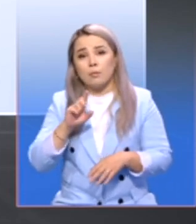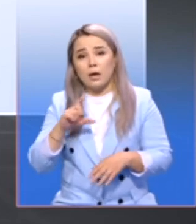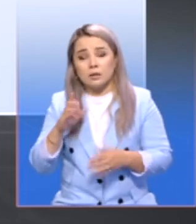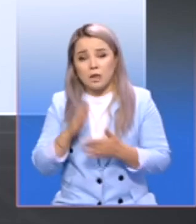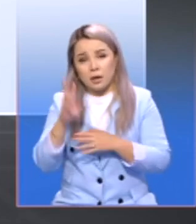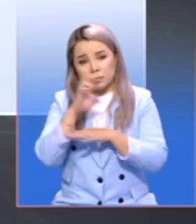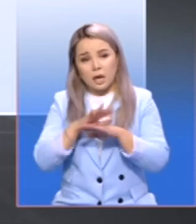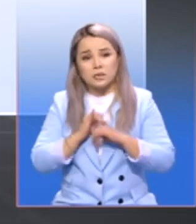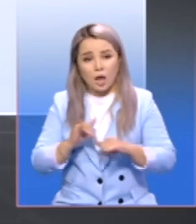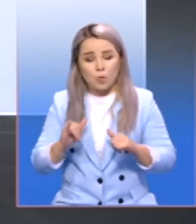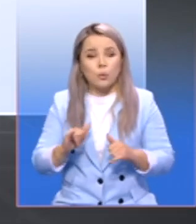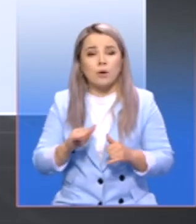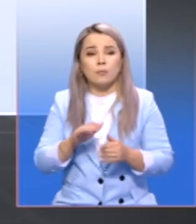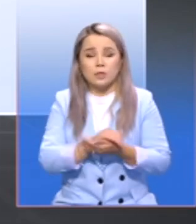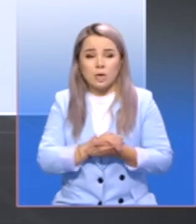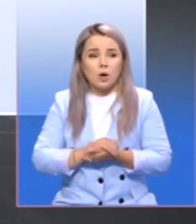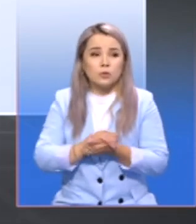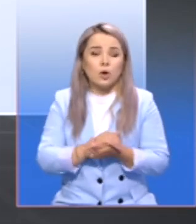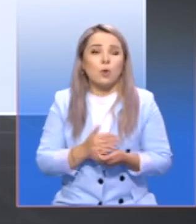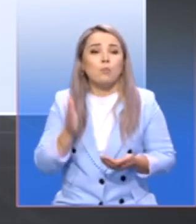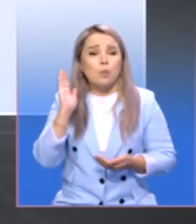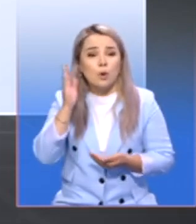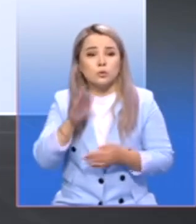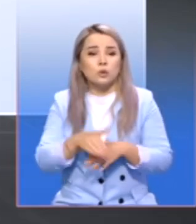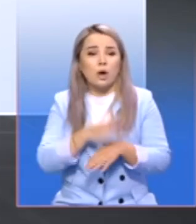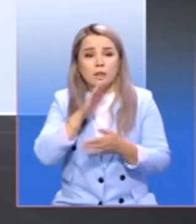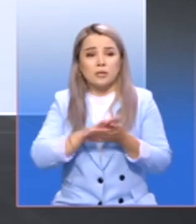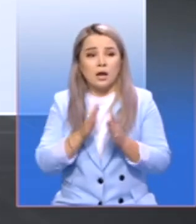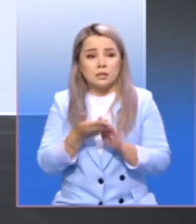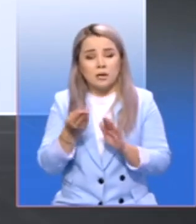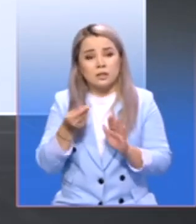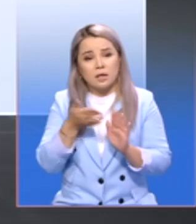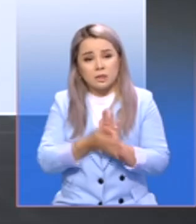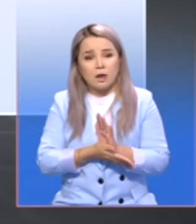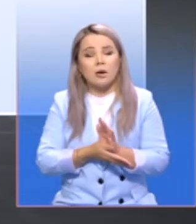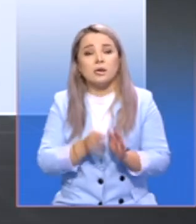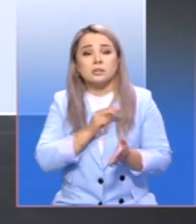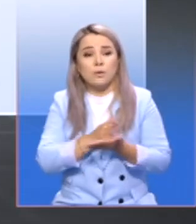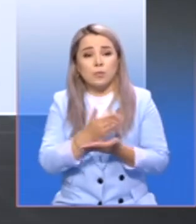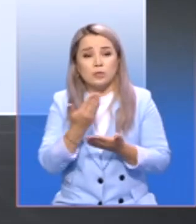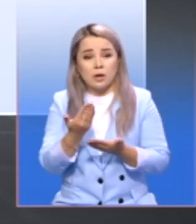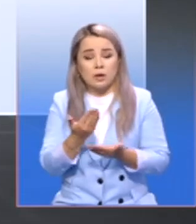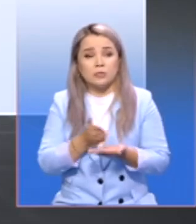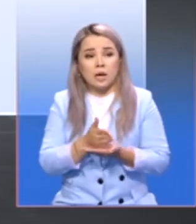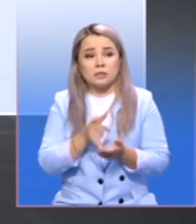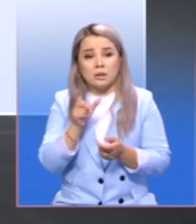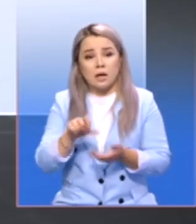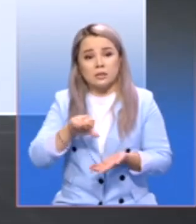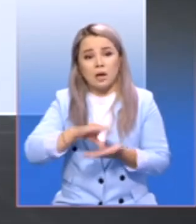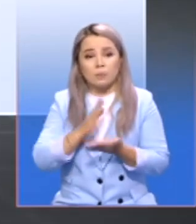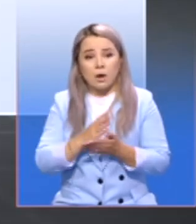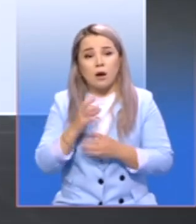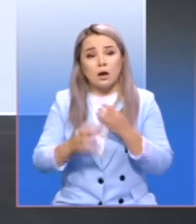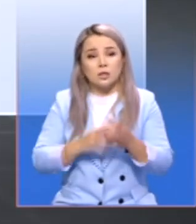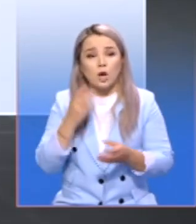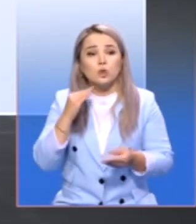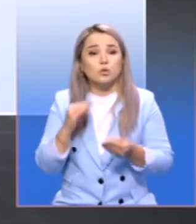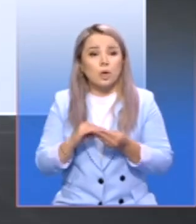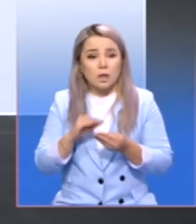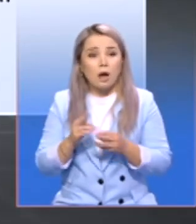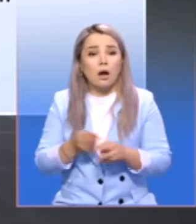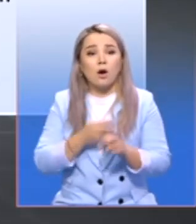елінің дамуы мен баянды болашағы үшін ұзақ жылдар бойы қажырлы қызмет еткен көрнекті саясаткер, халықаралық тұрақтылық